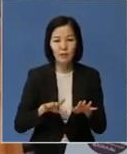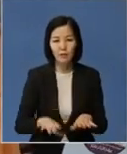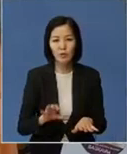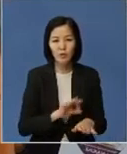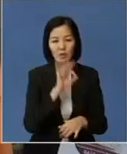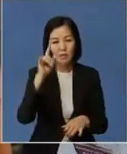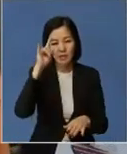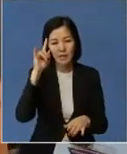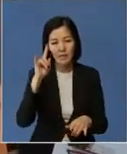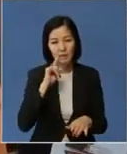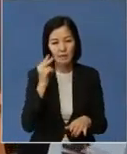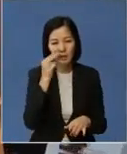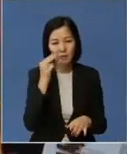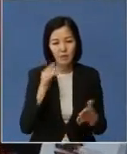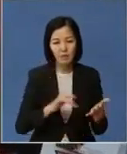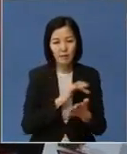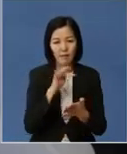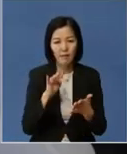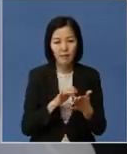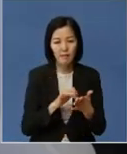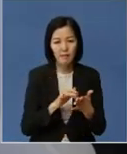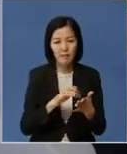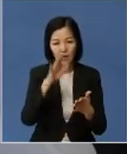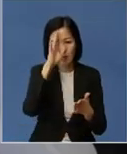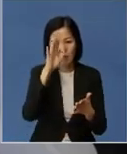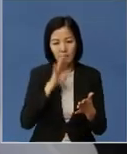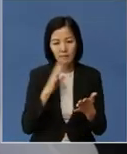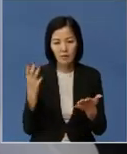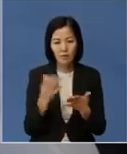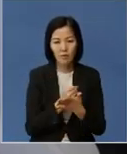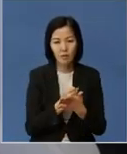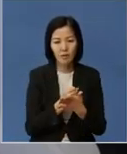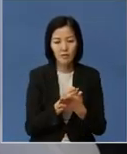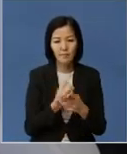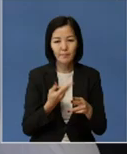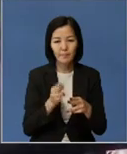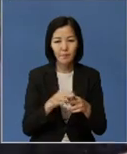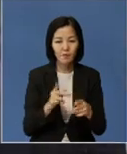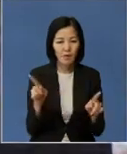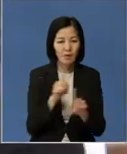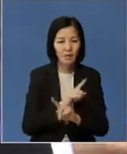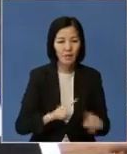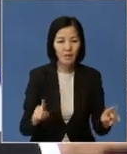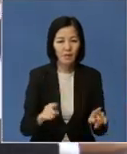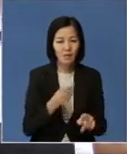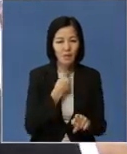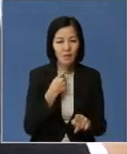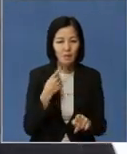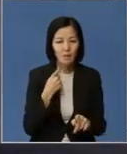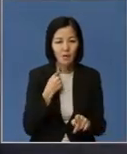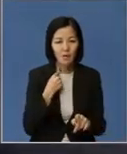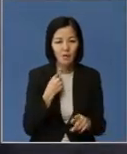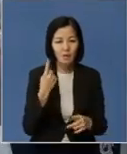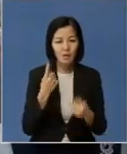Шығыс Қазақстан мен Шымкент қаласынан келген өнерпаздарға бұйырды. Ал қалың жұрттың қошеметіне бөленіп, Талдықорған аспан әнмен тербеген